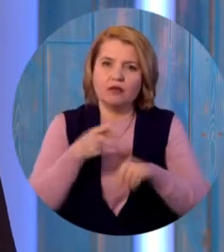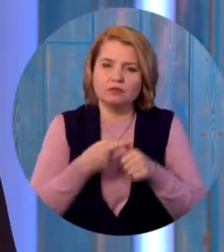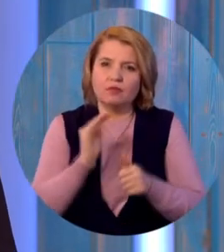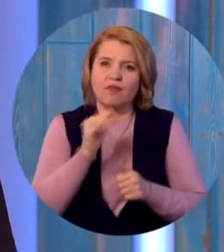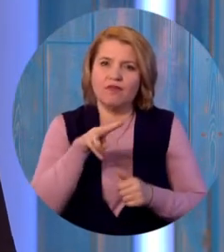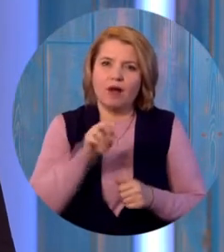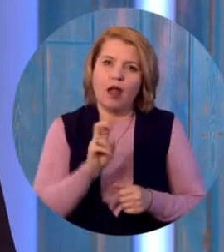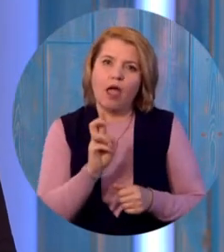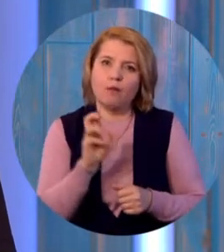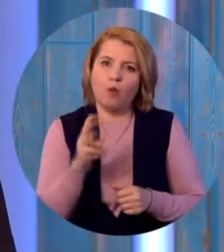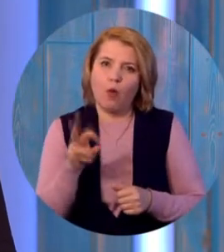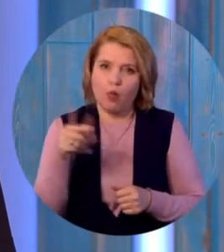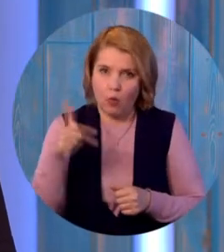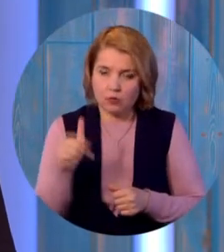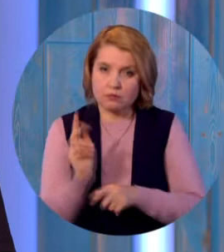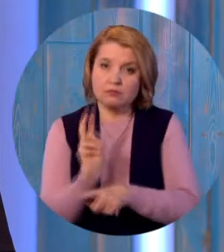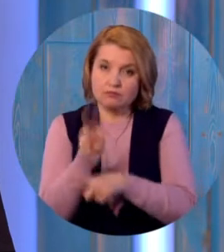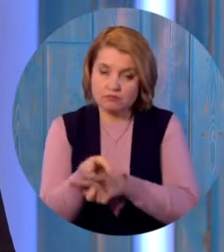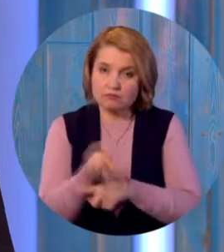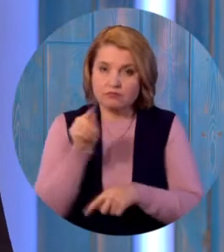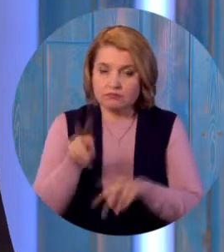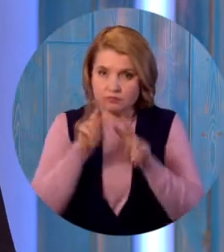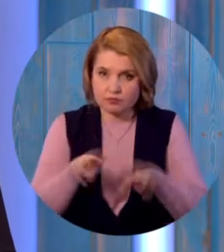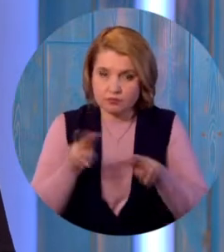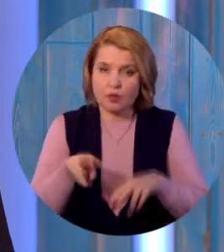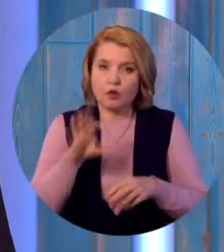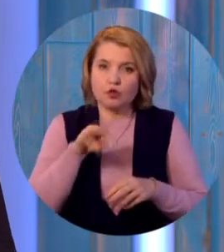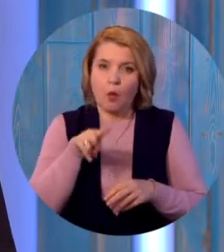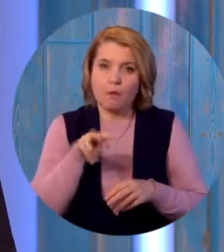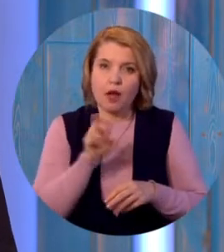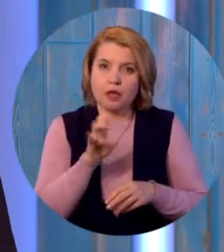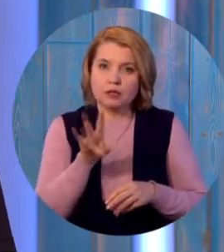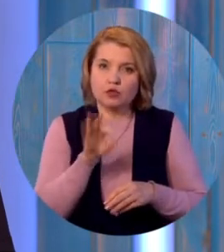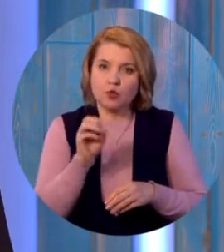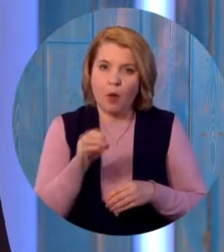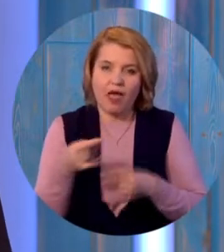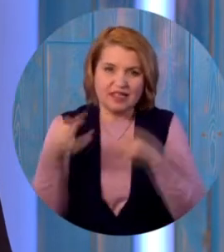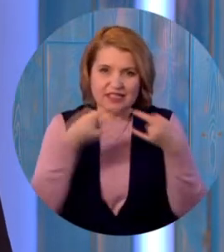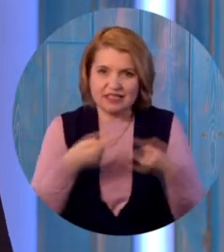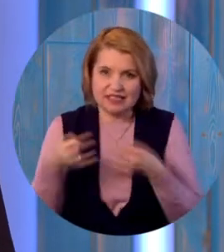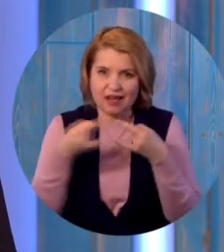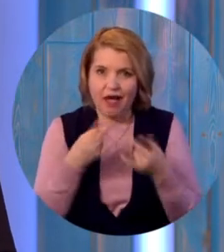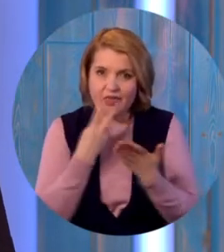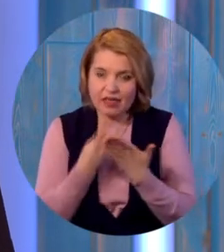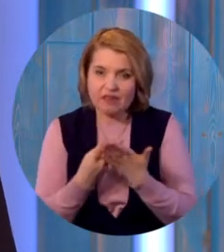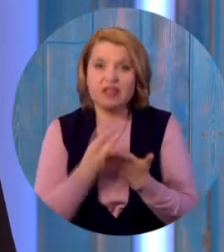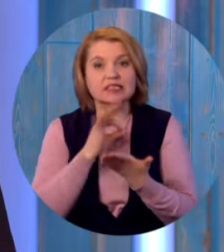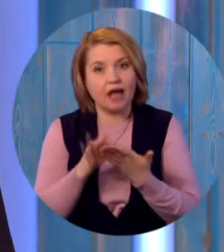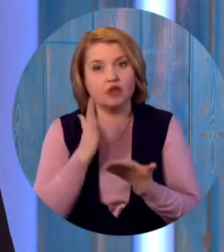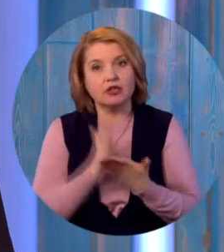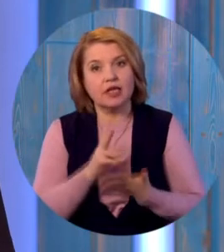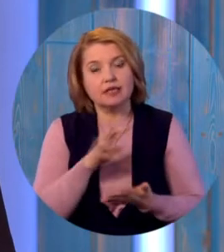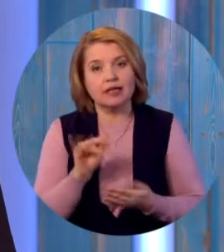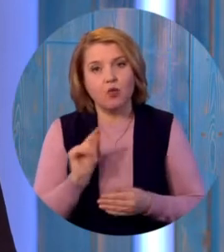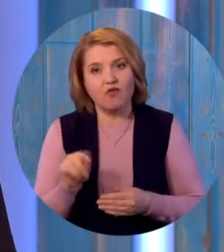к которому вы можете прийти. Он проведет вам дуплексное сканирование вен нижней конечности и скажет, есть ли у вас проблема, либо ее нет, либо вы